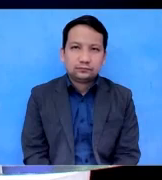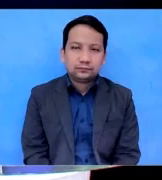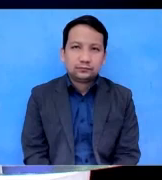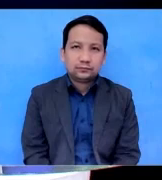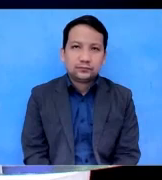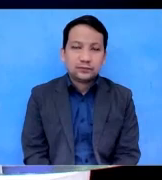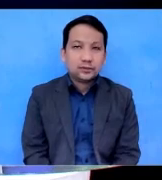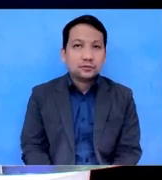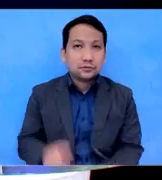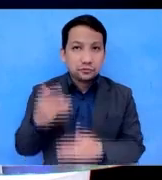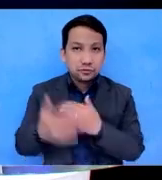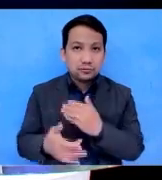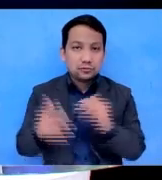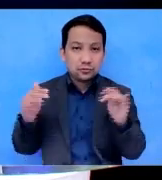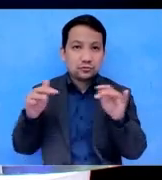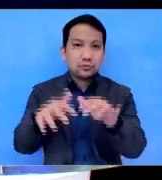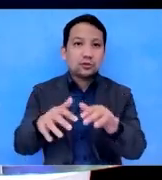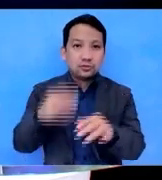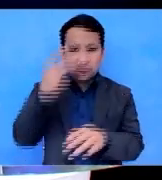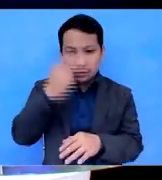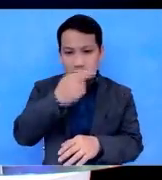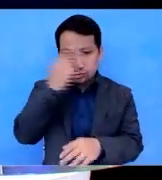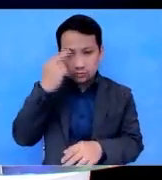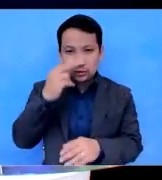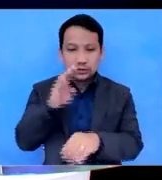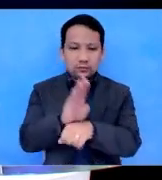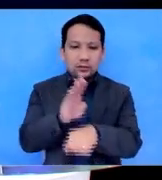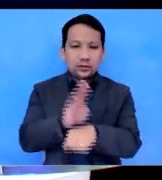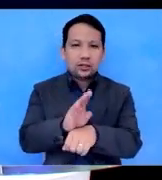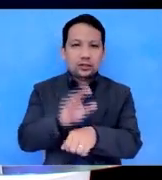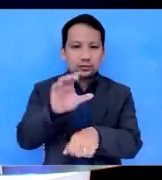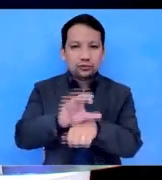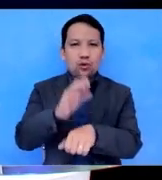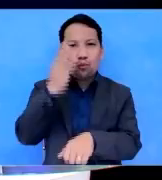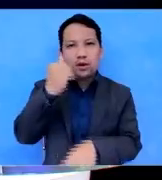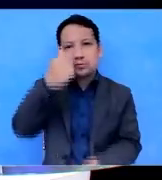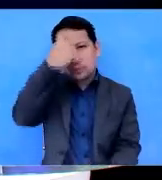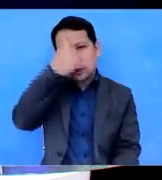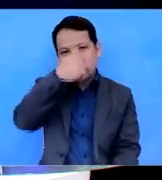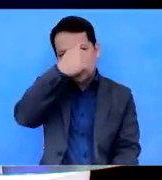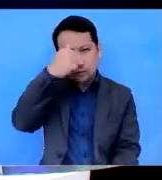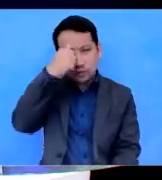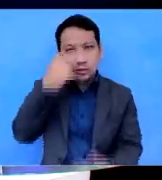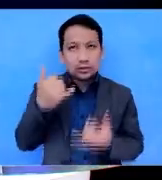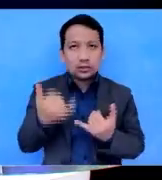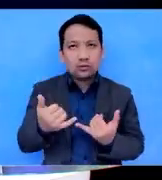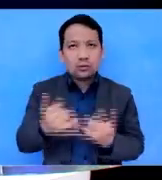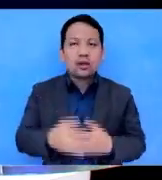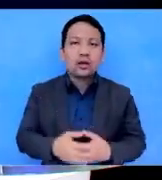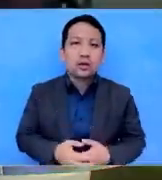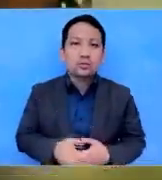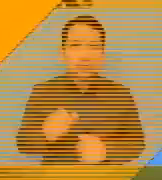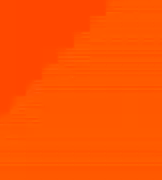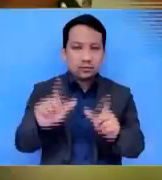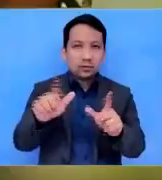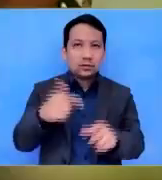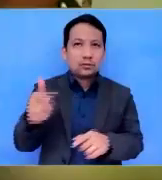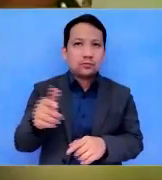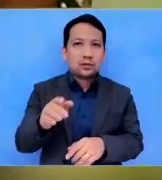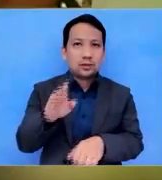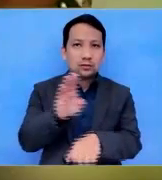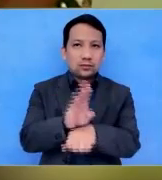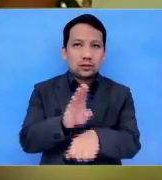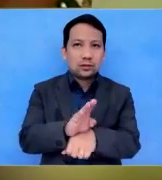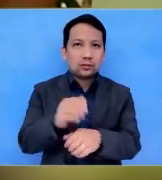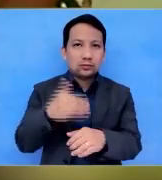Maaga pa lang, dagsan ang mga Katoliko sa Baclaran Church para sa Ash Wednesday ngayong araw. Live mula sa Baclaran, nagbabalita mula